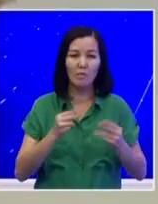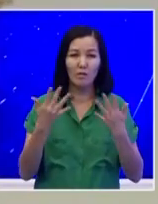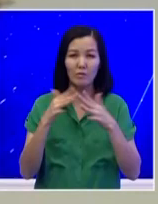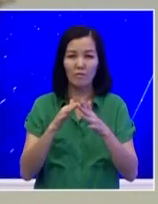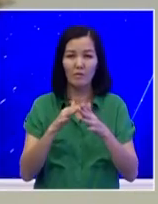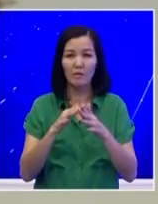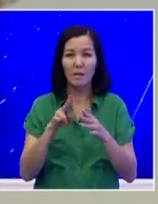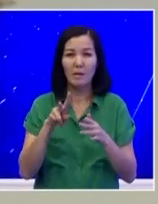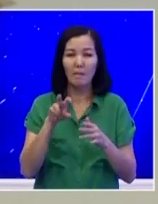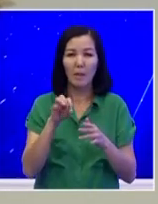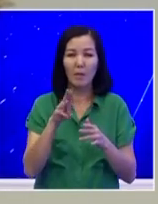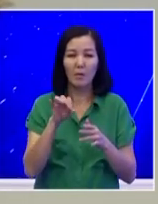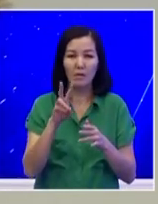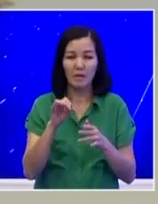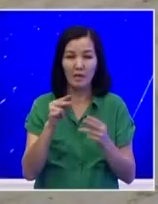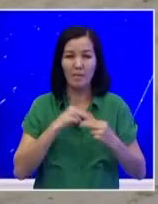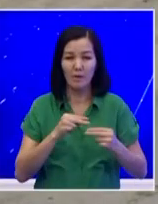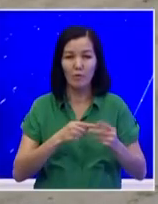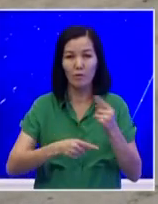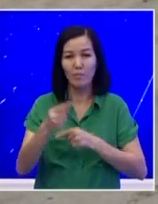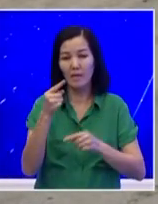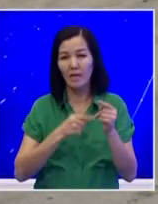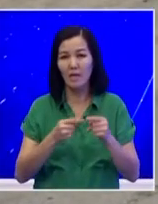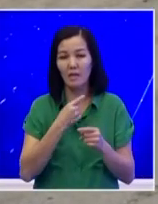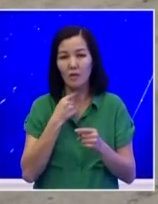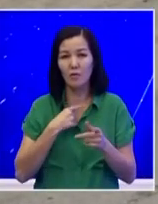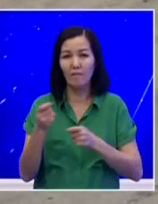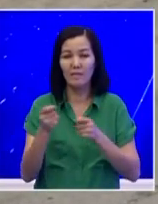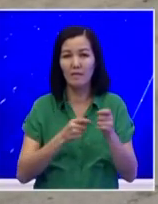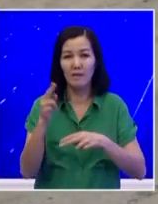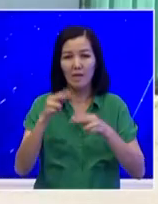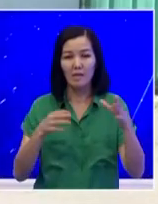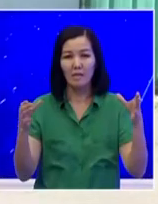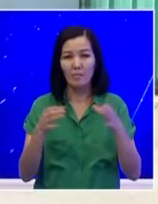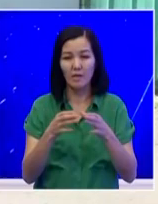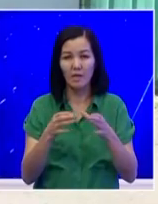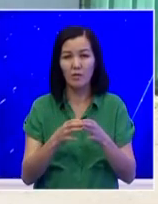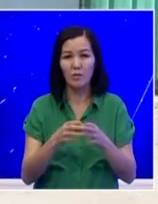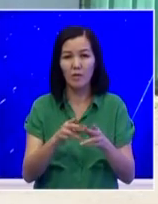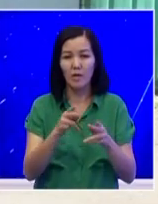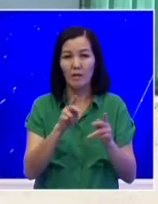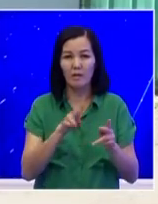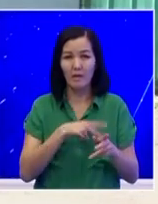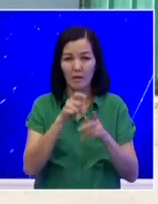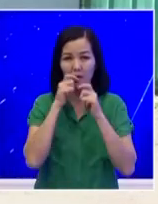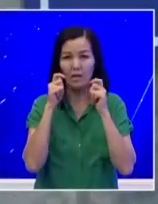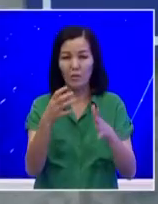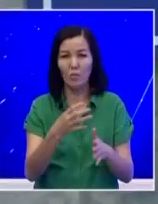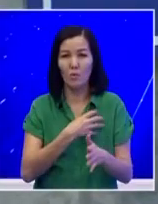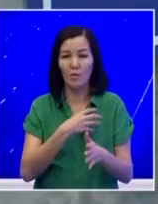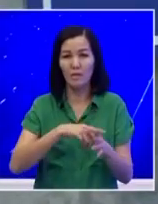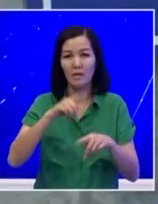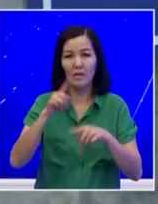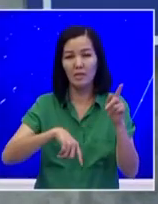совхозе плотником, а переехав в Талдыкурган, возглавил строительную бригаду. К его многочисленным наградам, среди которых орден Отечественной войны